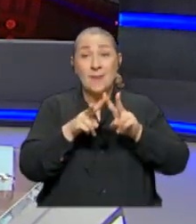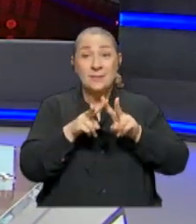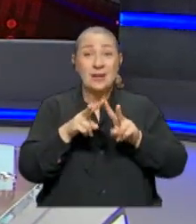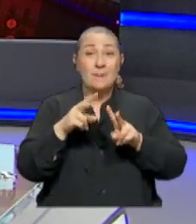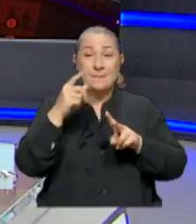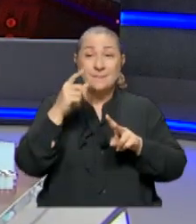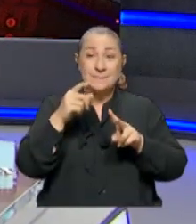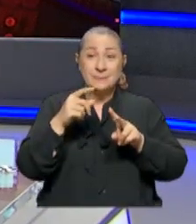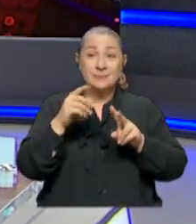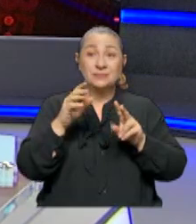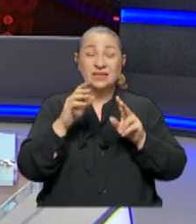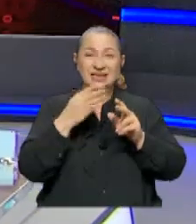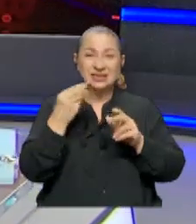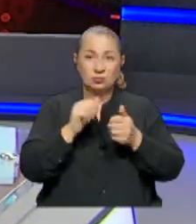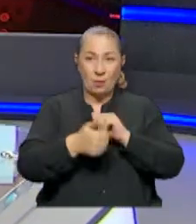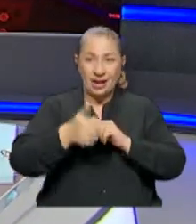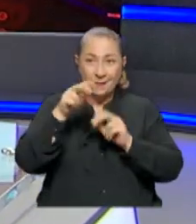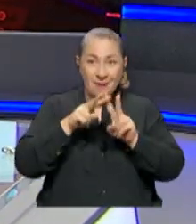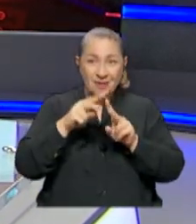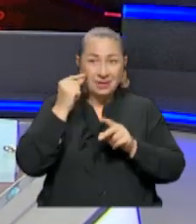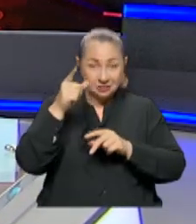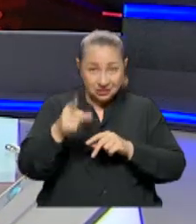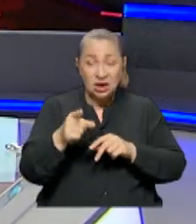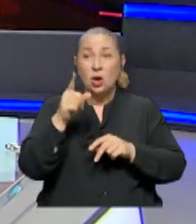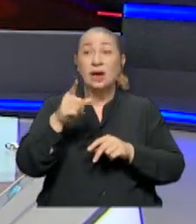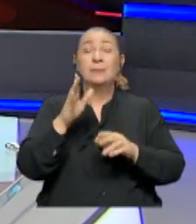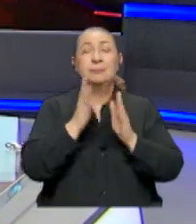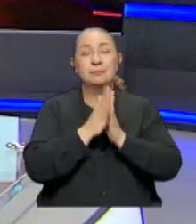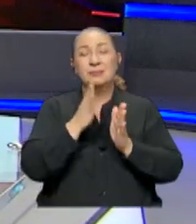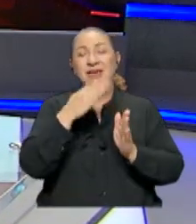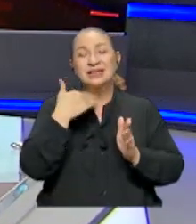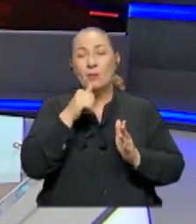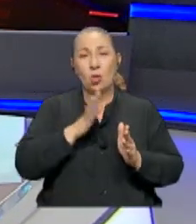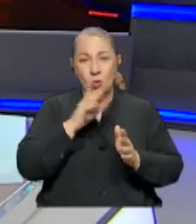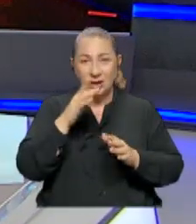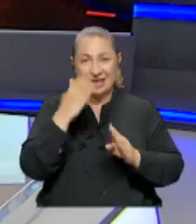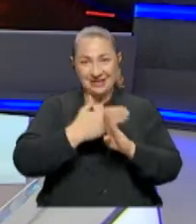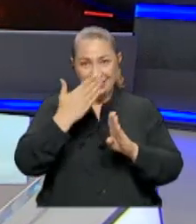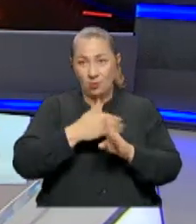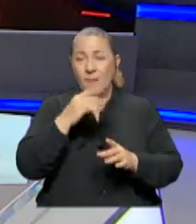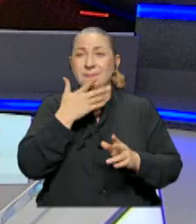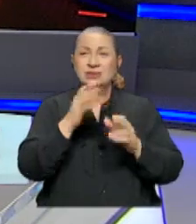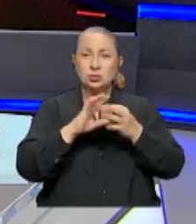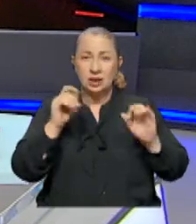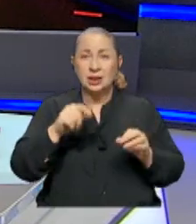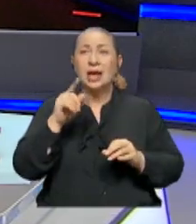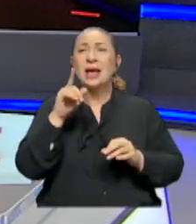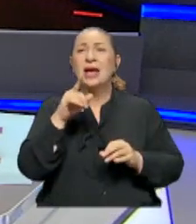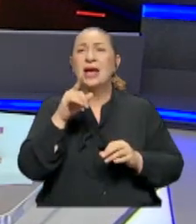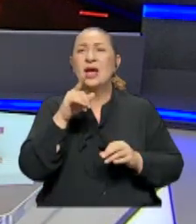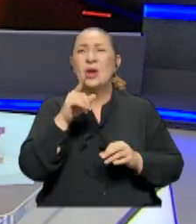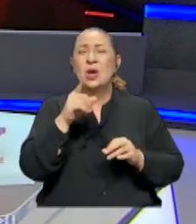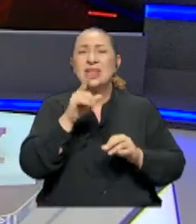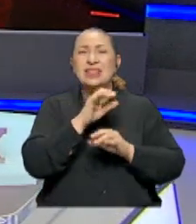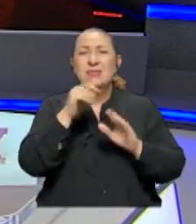Bekaroğlu gençlik ve spor bakanı O da Kasapoğlu O da benzer cümleler kurdu İşin